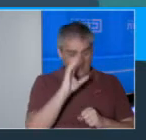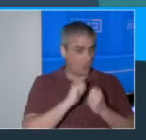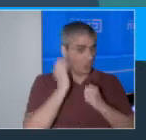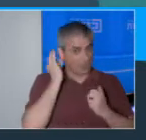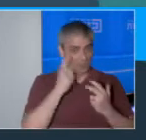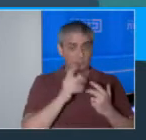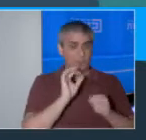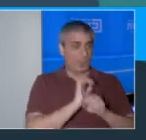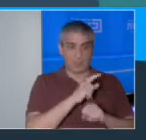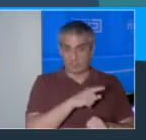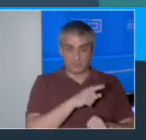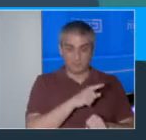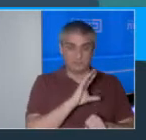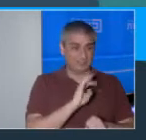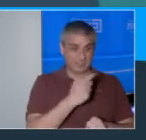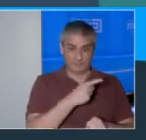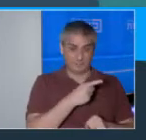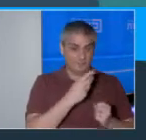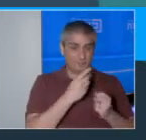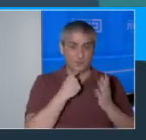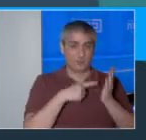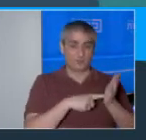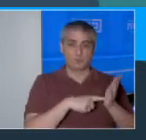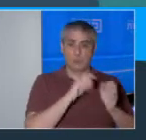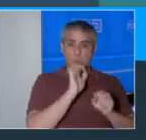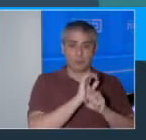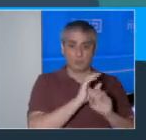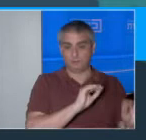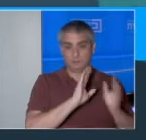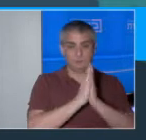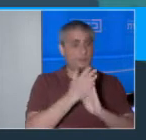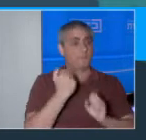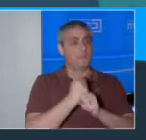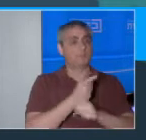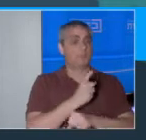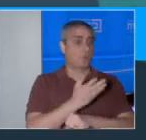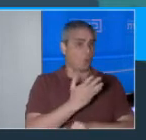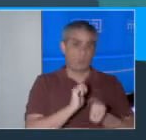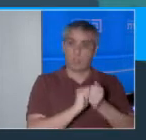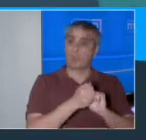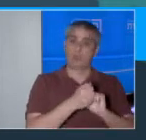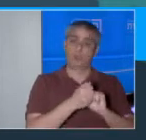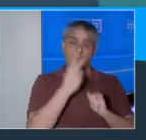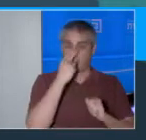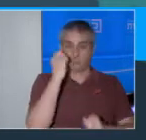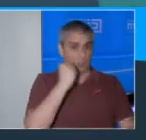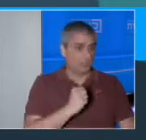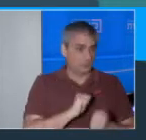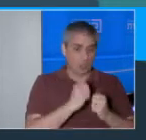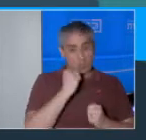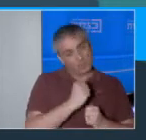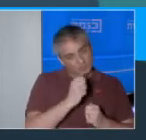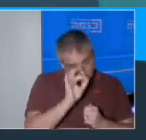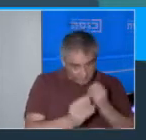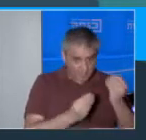ילדה של האנס. אם למשל אונס עובר להיות מעשה מגונה, או ניסיון לרצח או רצח